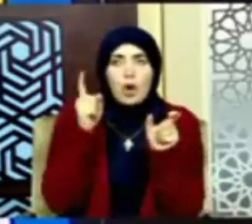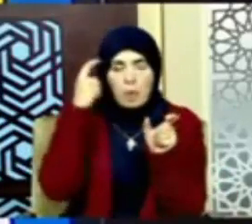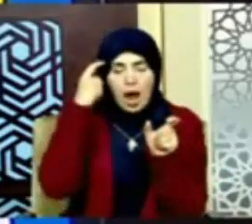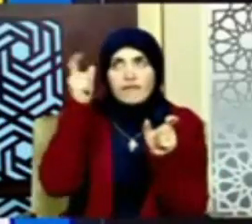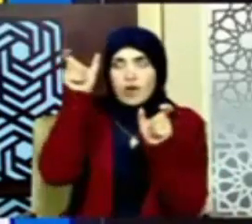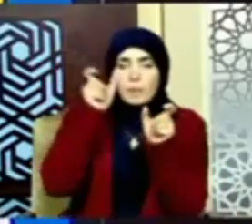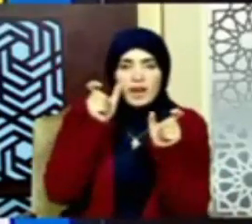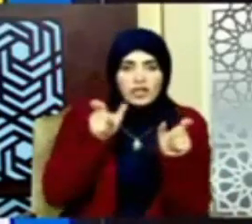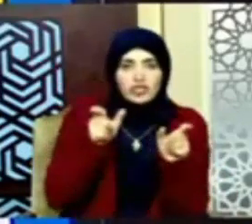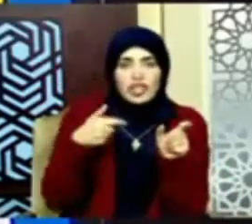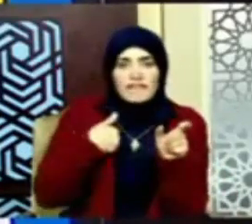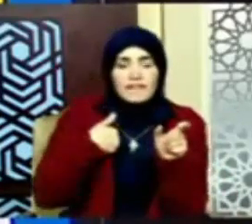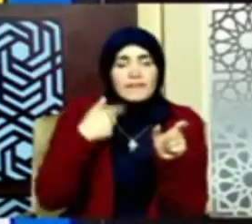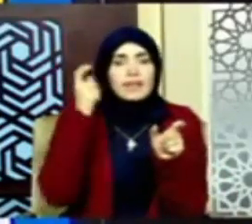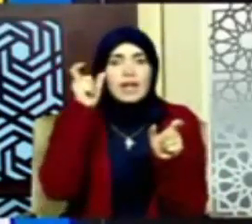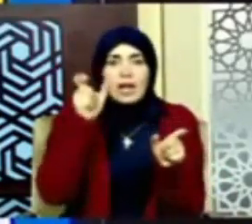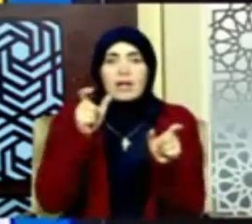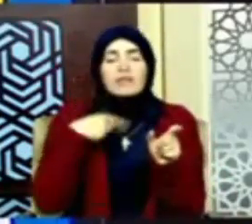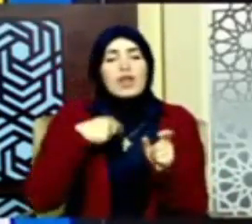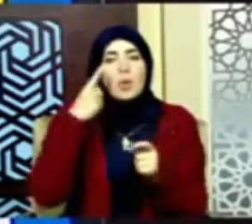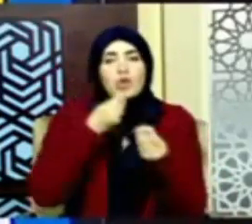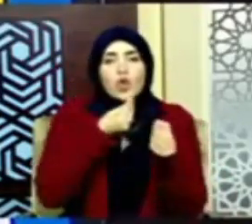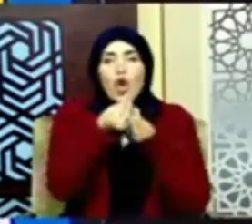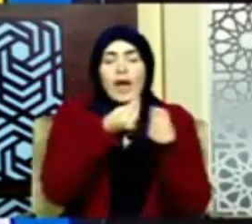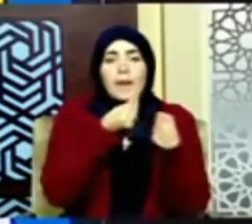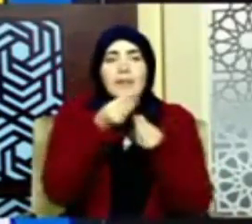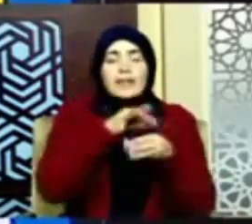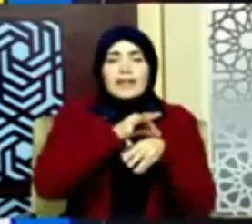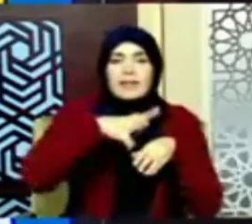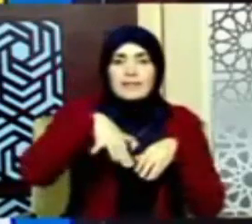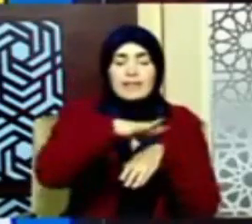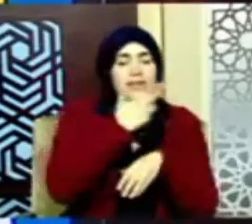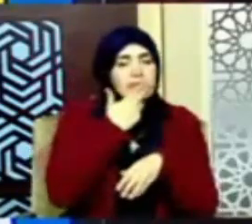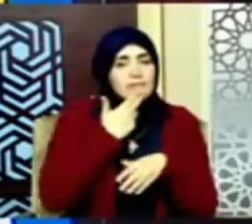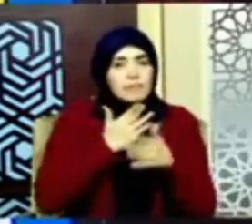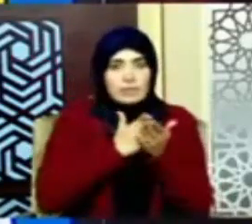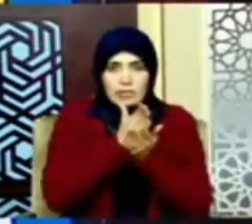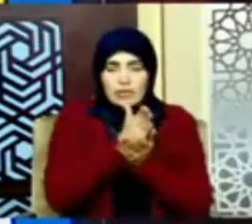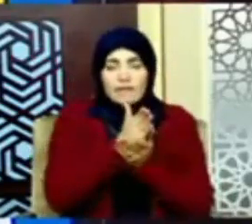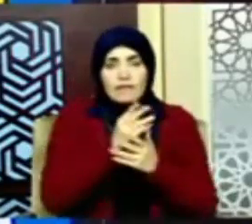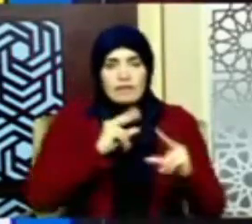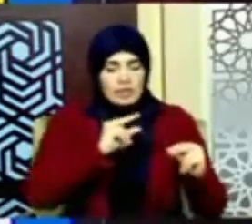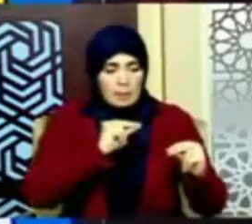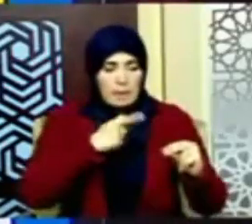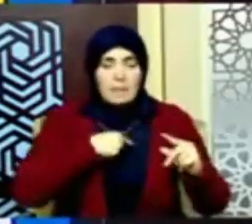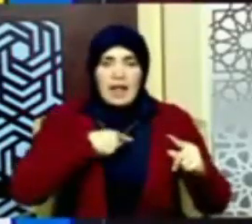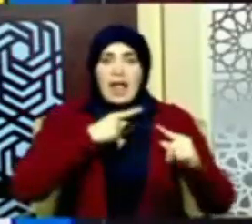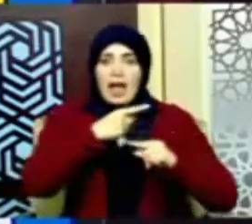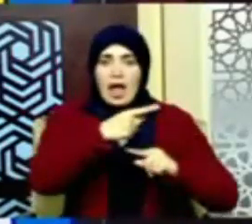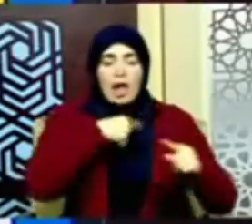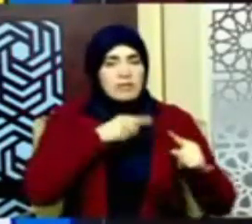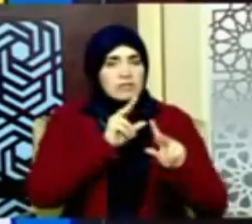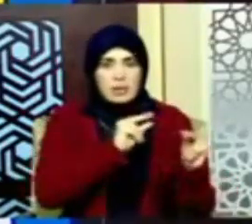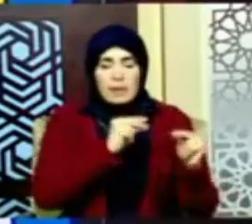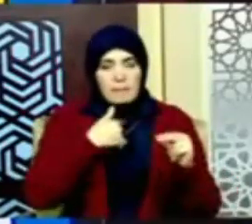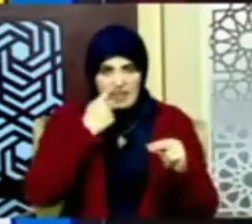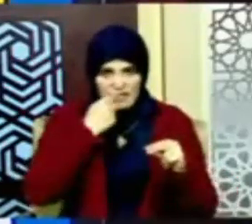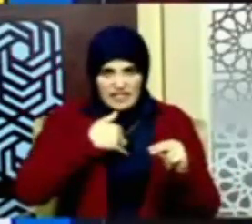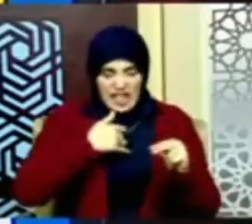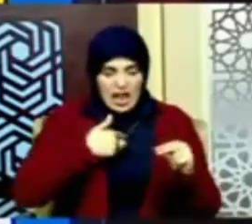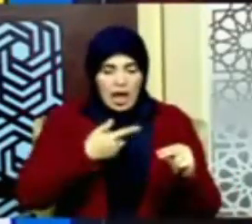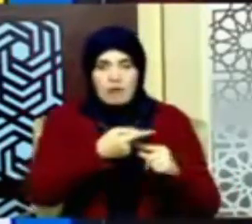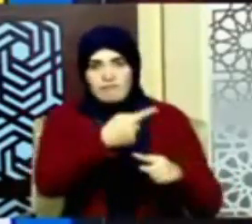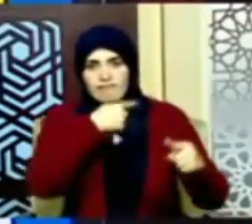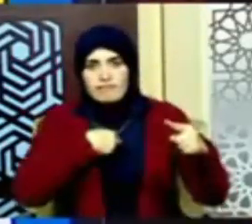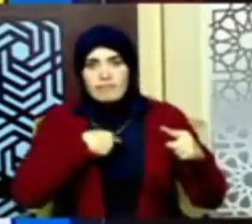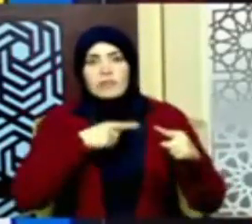يعامل الناس بما يحب أن يعامله به، وأن يضع نفسه مكان المستفيد بالصنعة أو